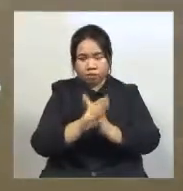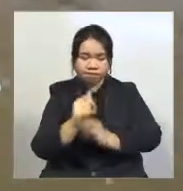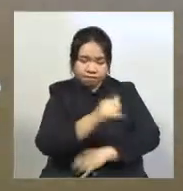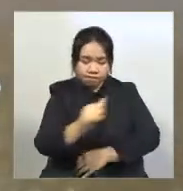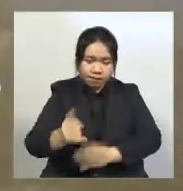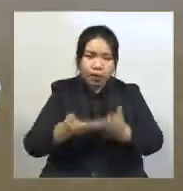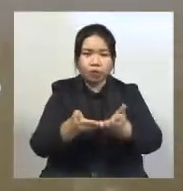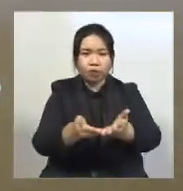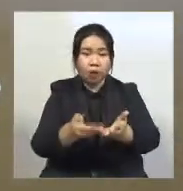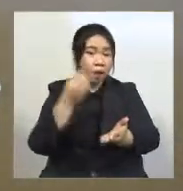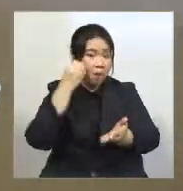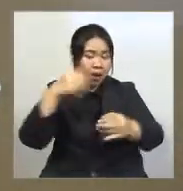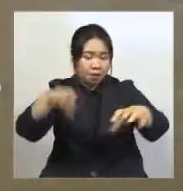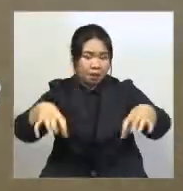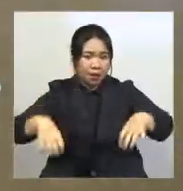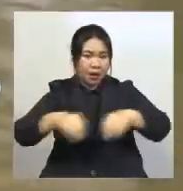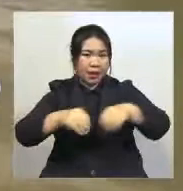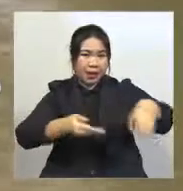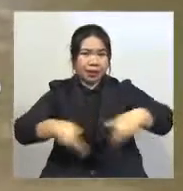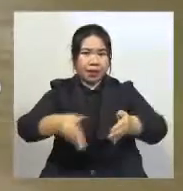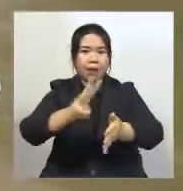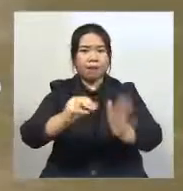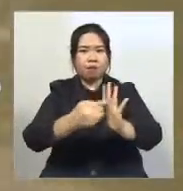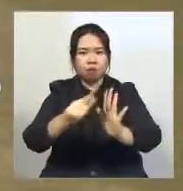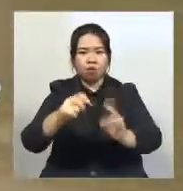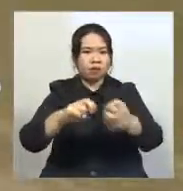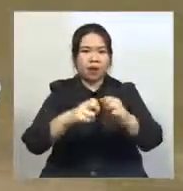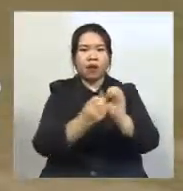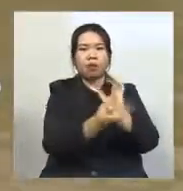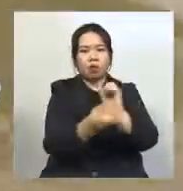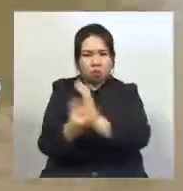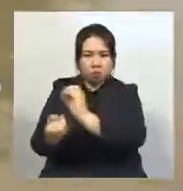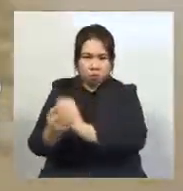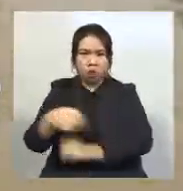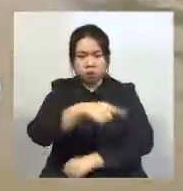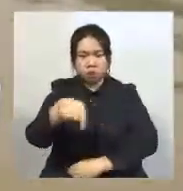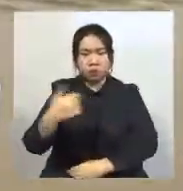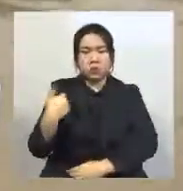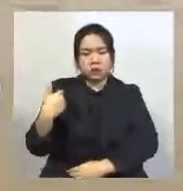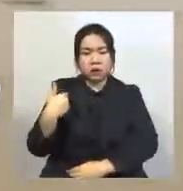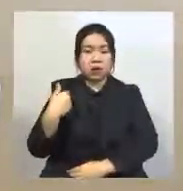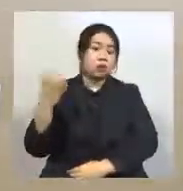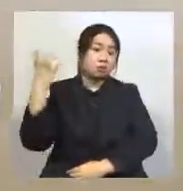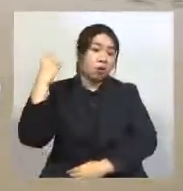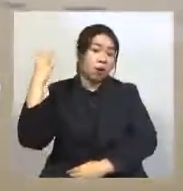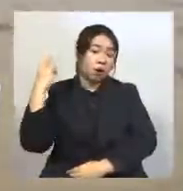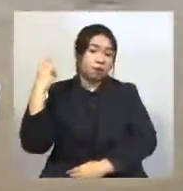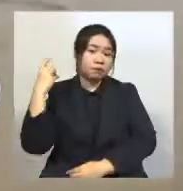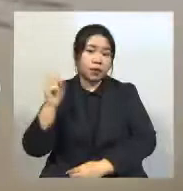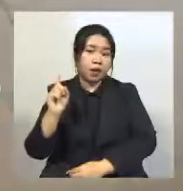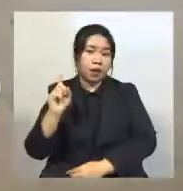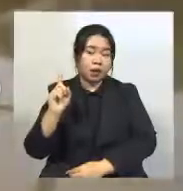ซึ่งเป็นบ้านที่อยู่ติดกับแม่น้ำมูลค่ะทำให้จุดนี้ได้รับผลกระทบค่อนข้างมากและจากเมื่อวานค่ะ